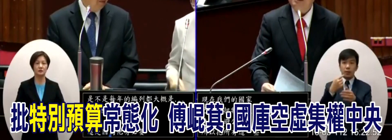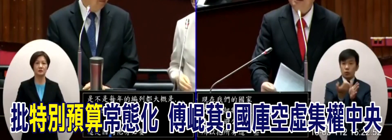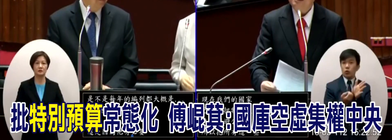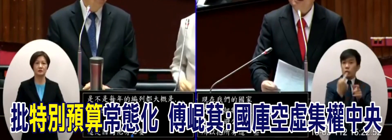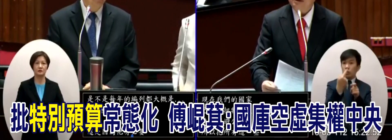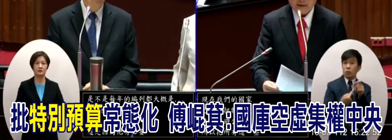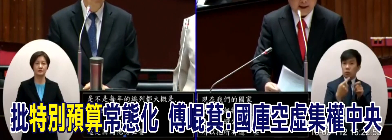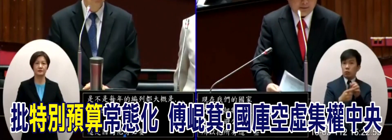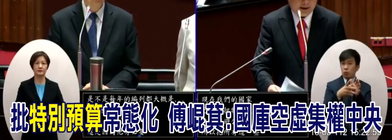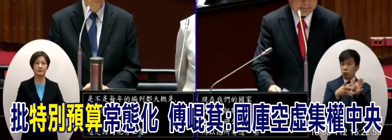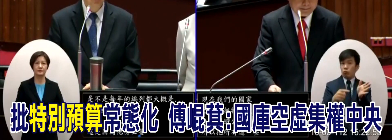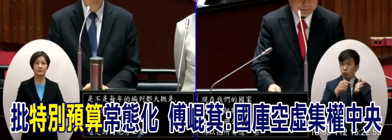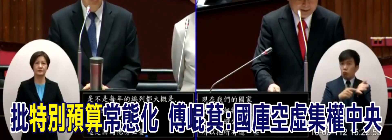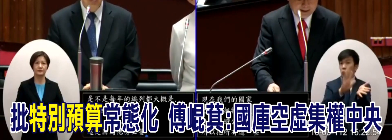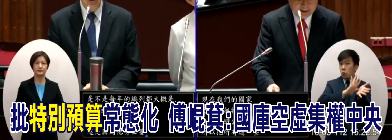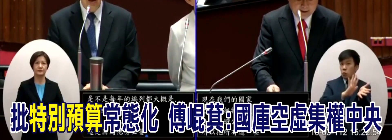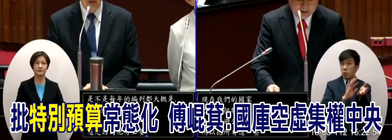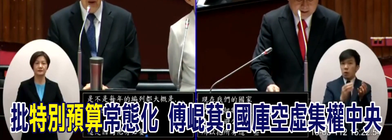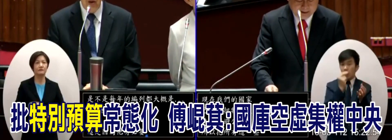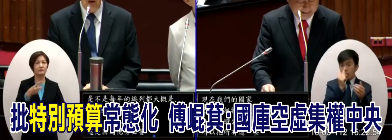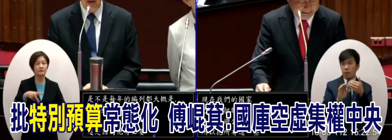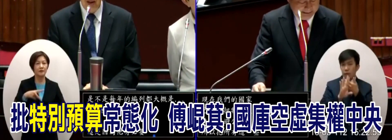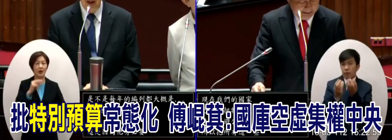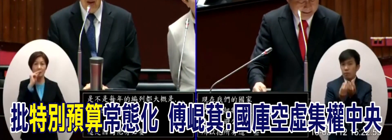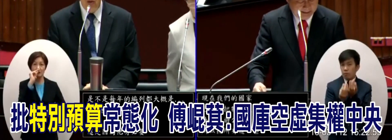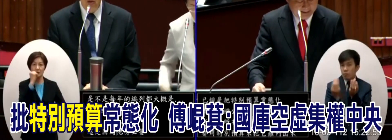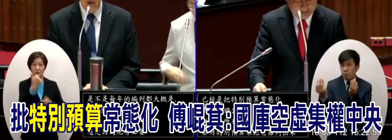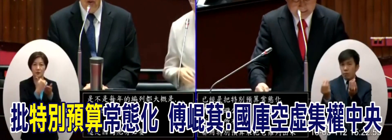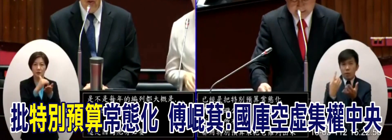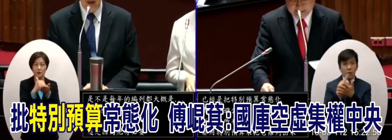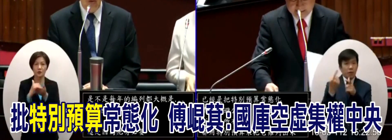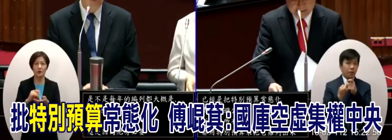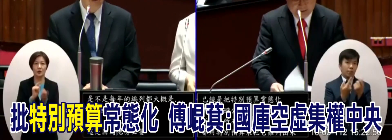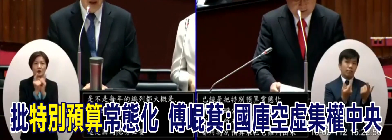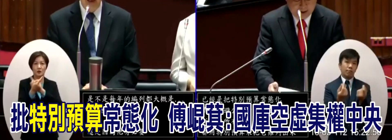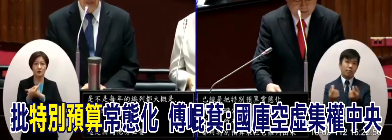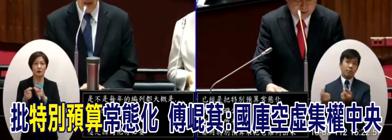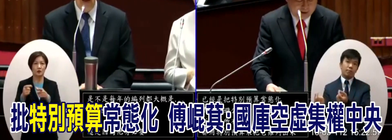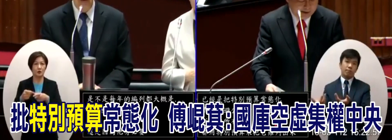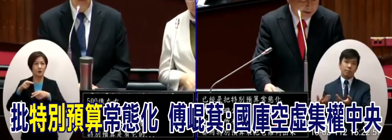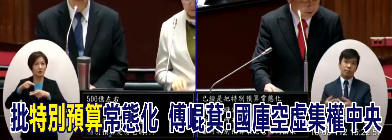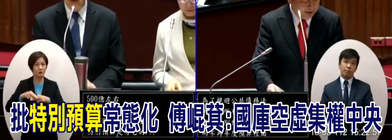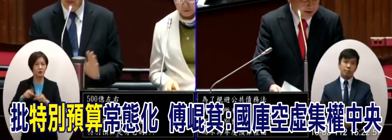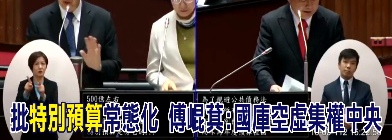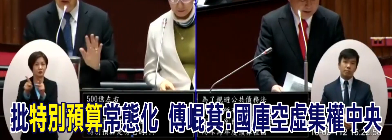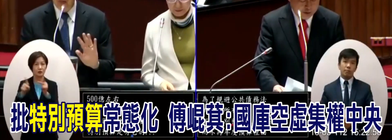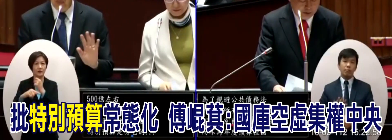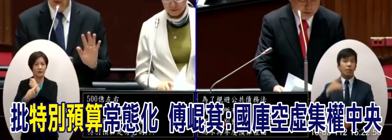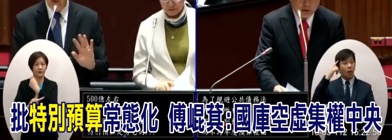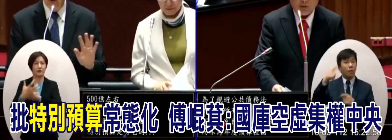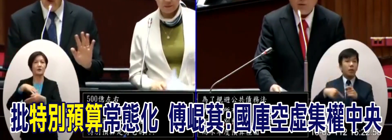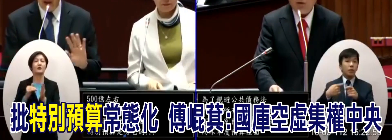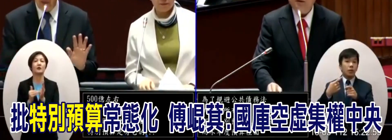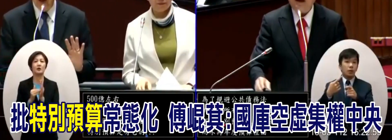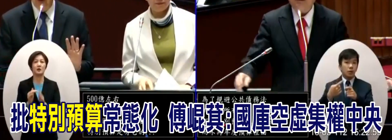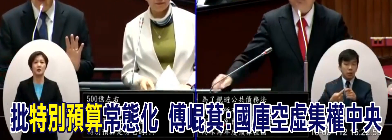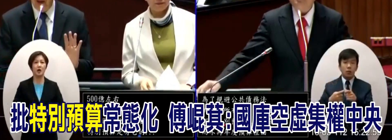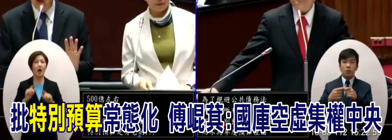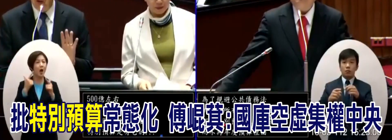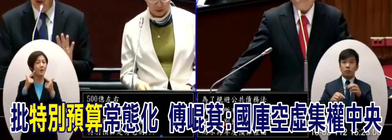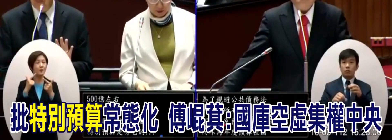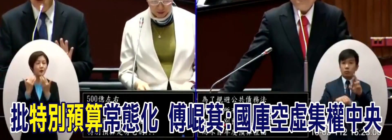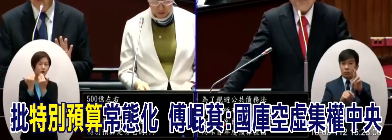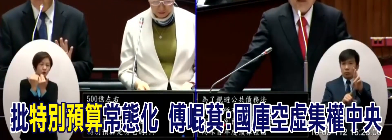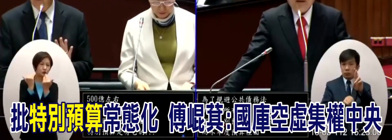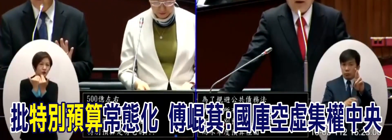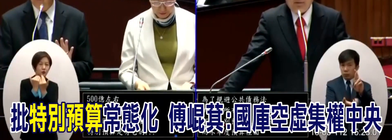里面，而且这已经是常态化。 而且特别预算也纳入公共债务法里 面。在明年年底， 并不是 总共国债有多少？